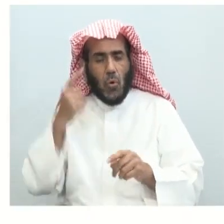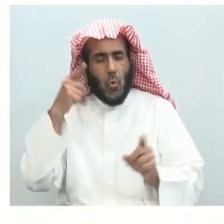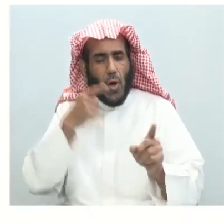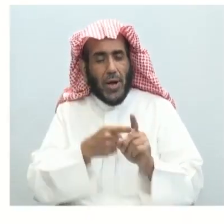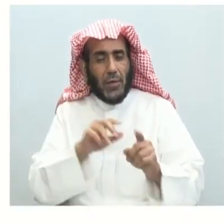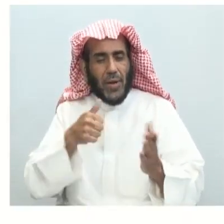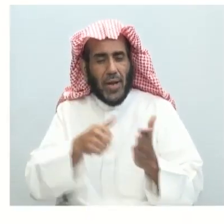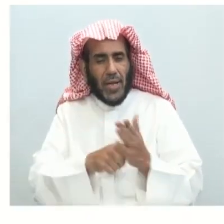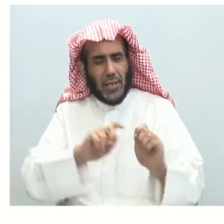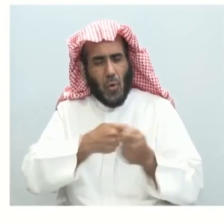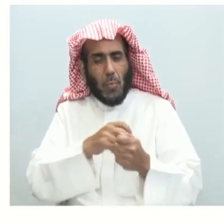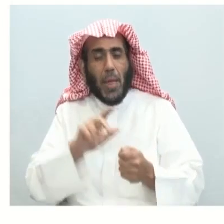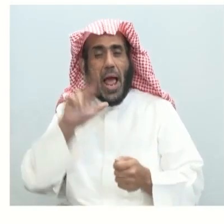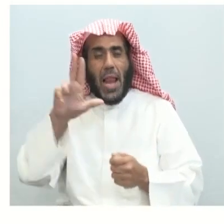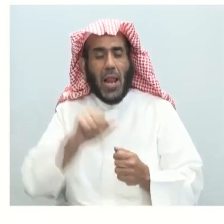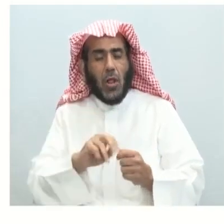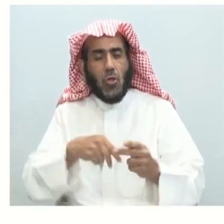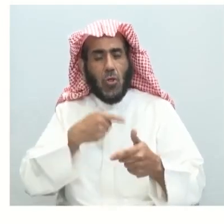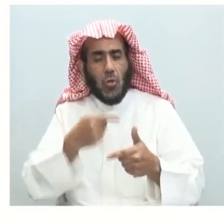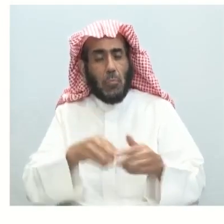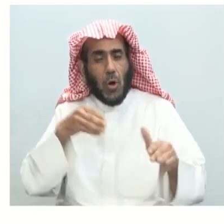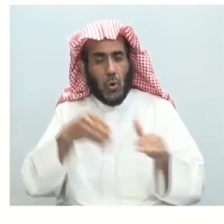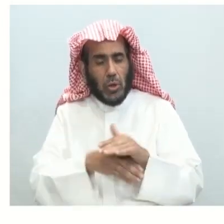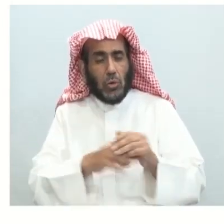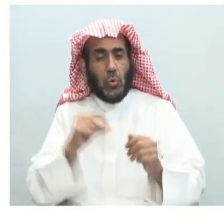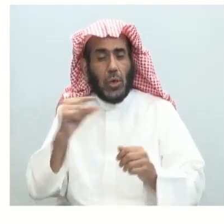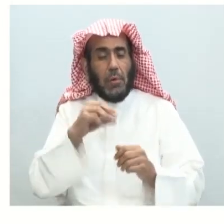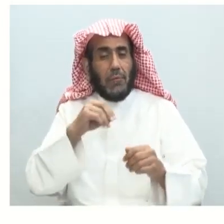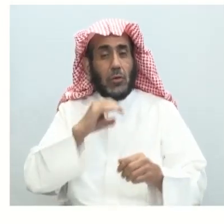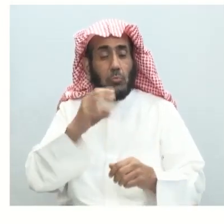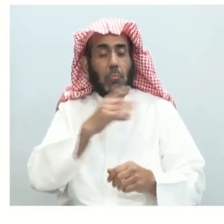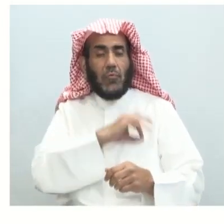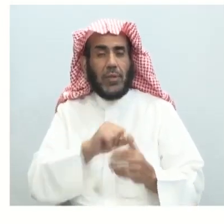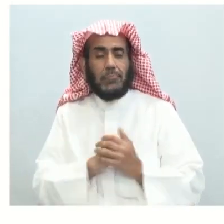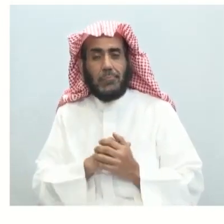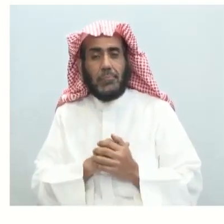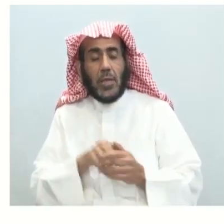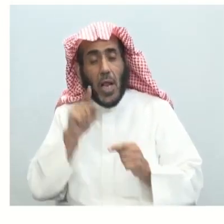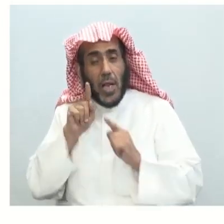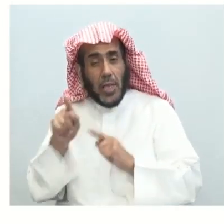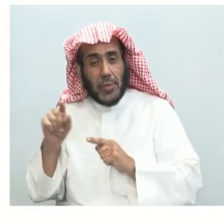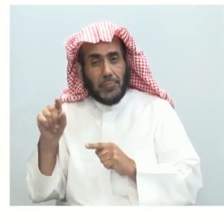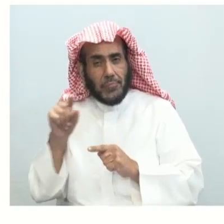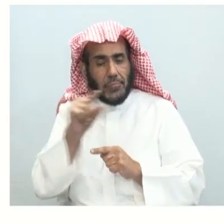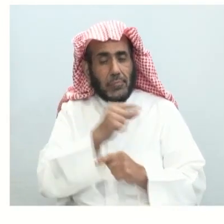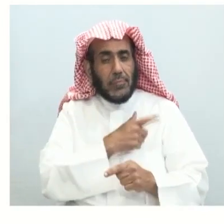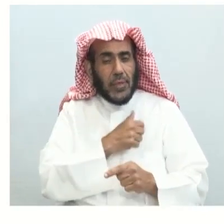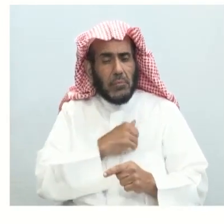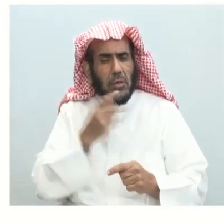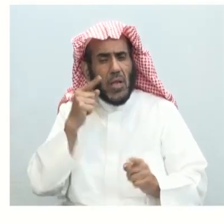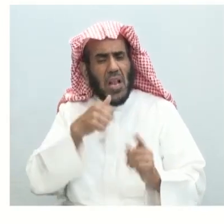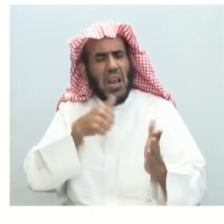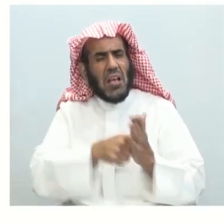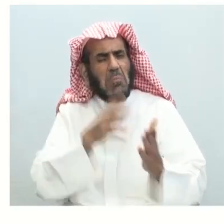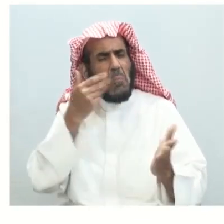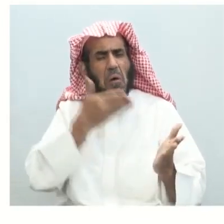النكرات الاتيه بال ثم ادخل كل كلمه في جمله مفيده اذا لدينا اسماء دلت على